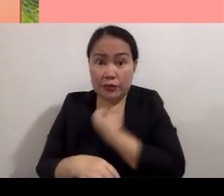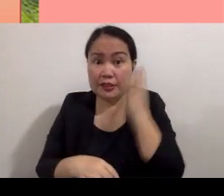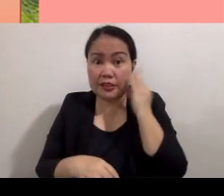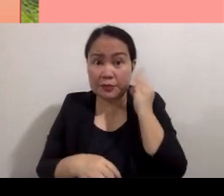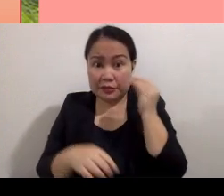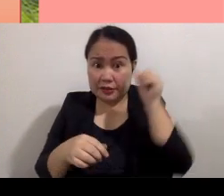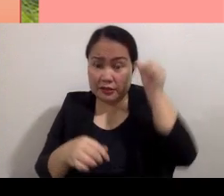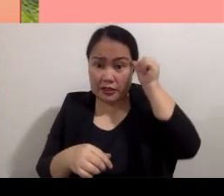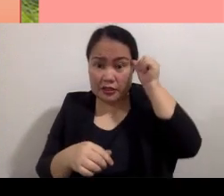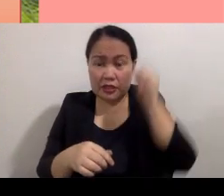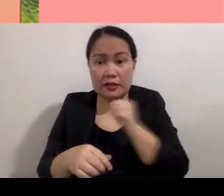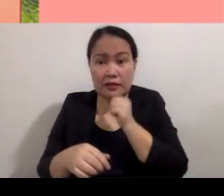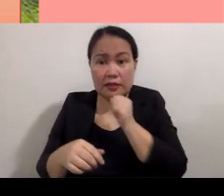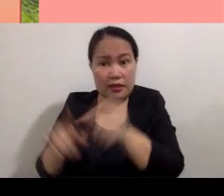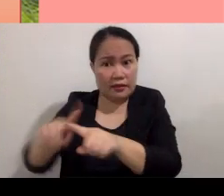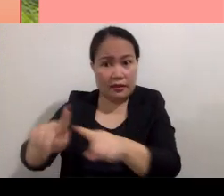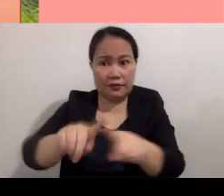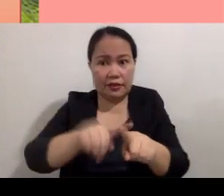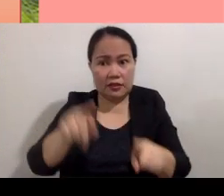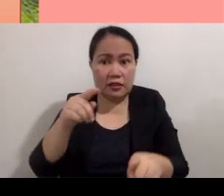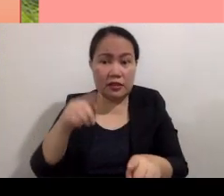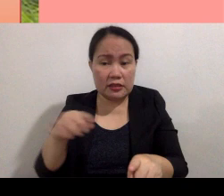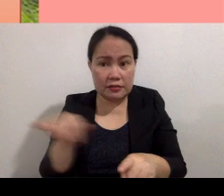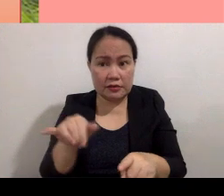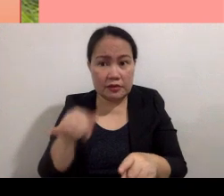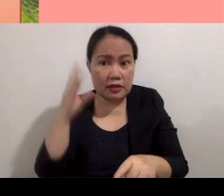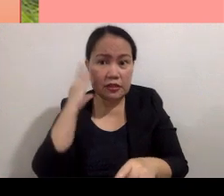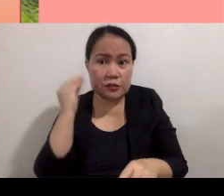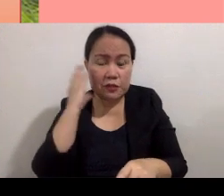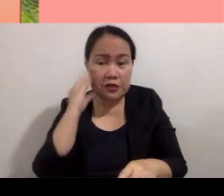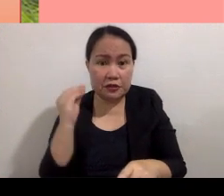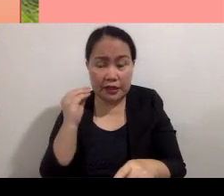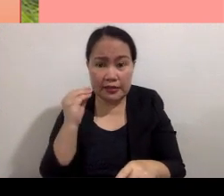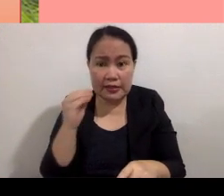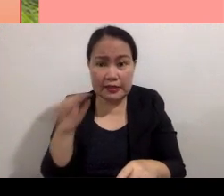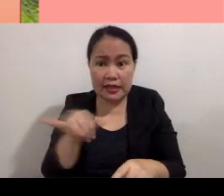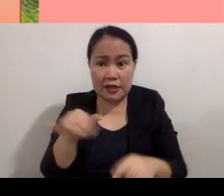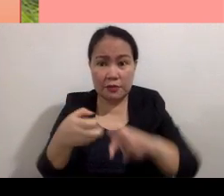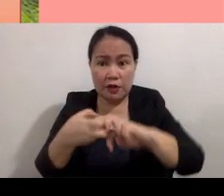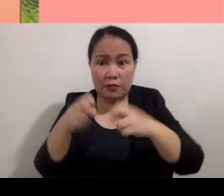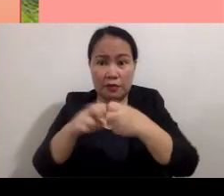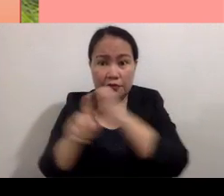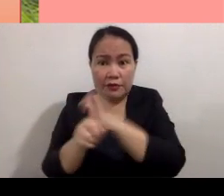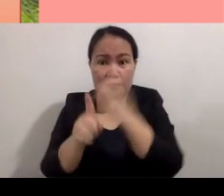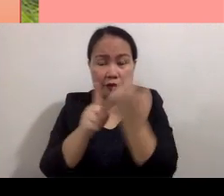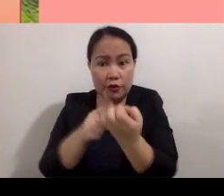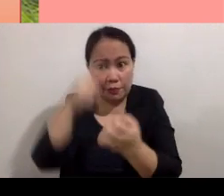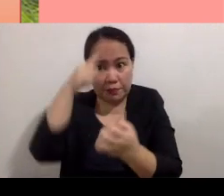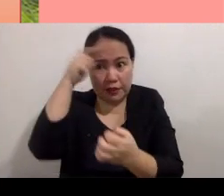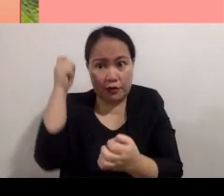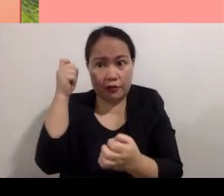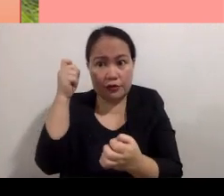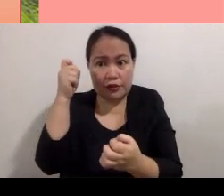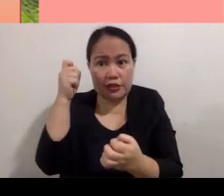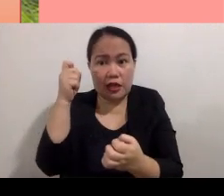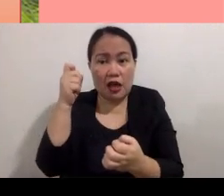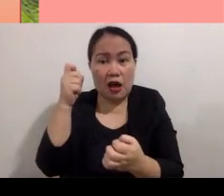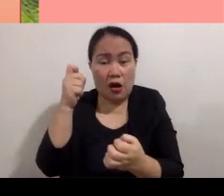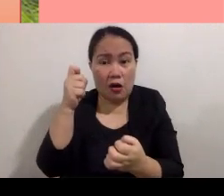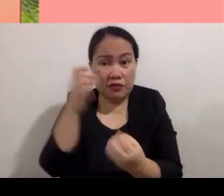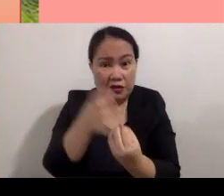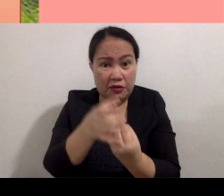ang karanasan ng Asya sa pagkakaroon ng iba't ibang suliraning panggapaligiran ng mundo na ang pangunahing